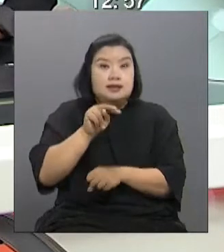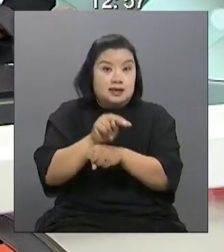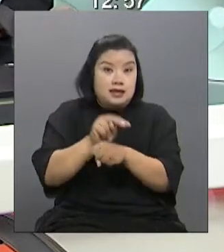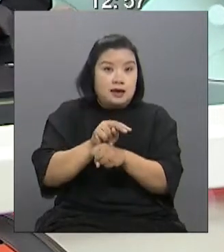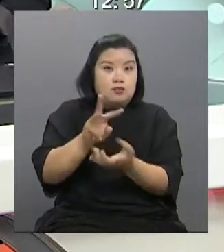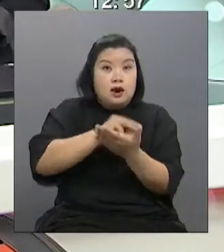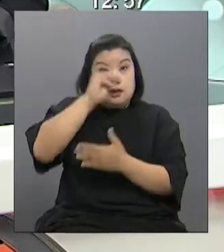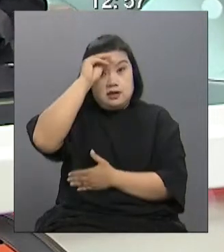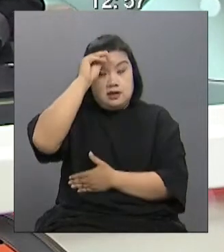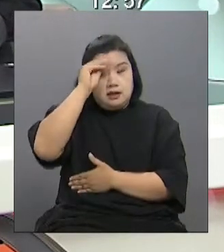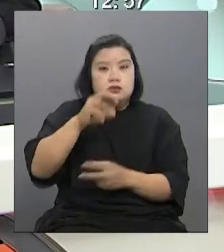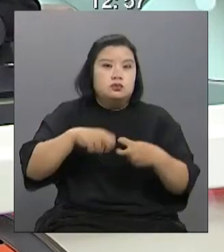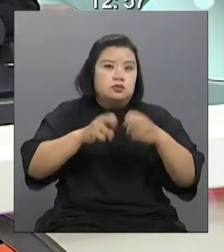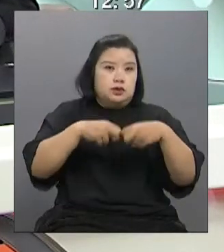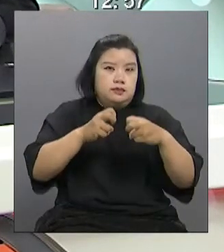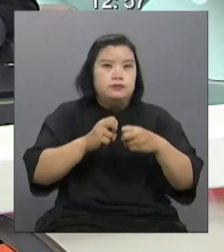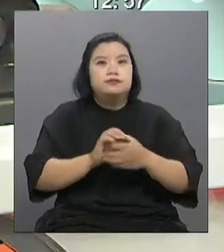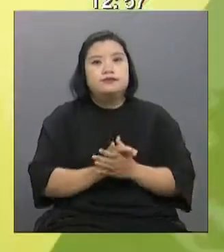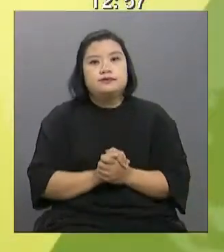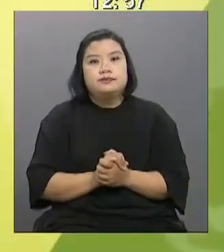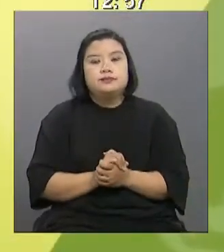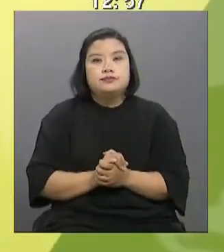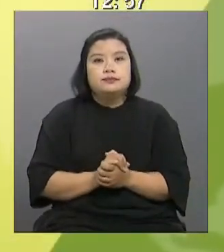วิทยาลัยราชภัฏสุรินทร์ค่ะ